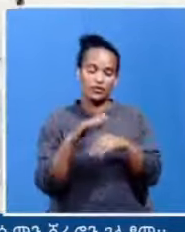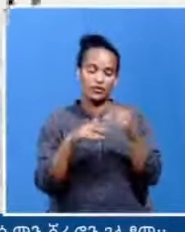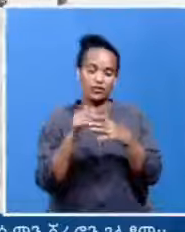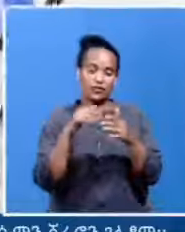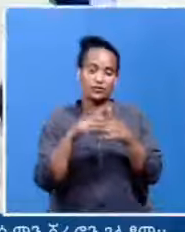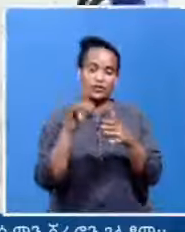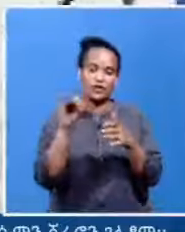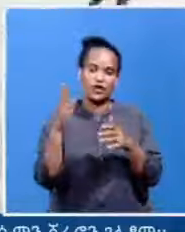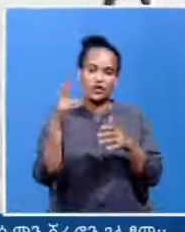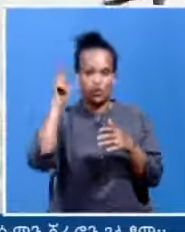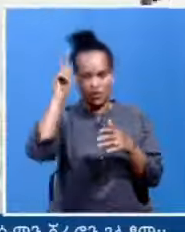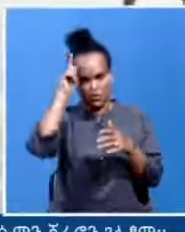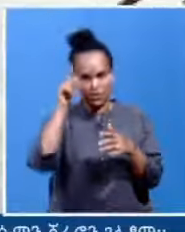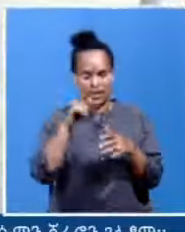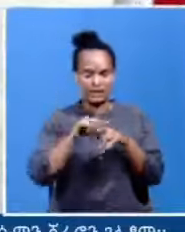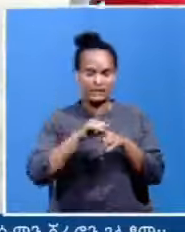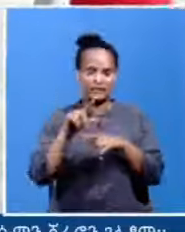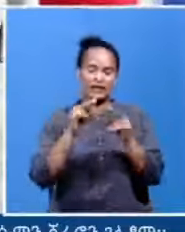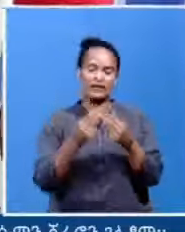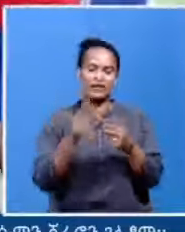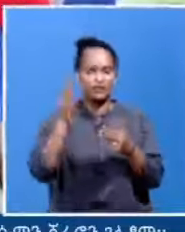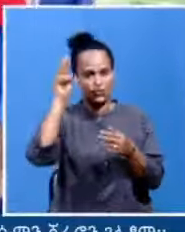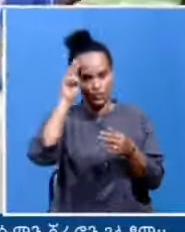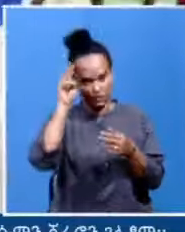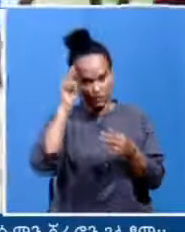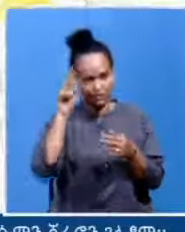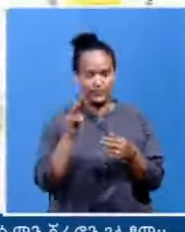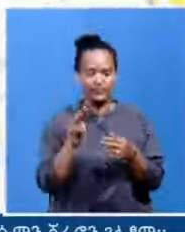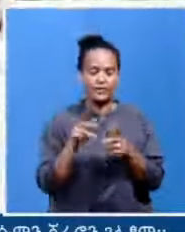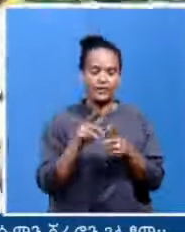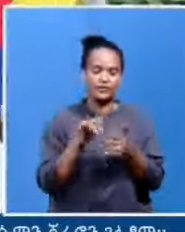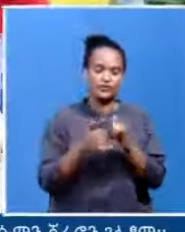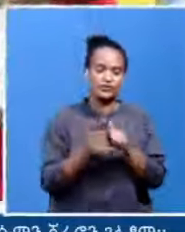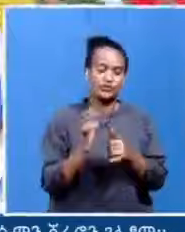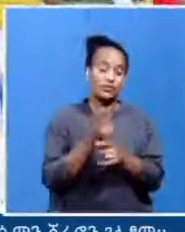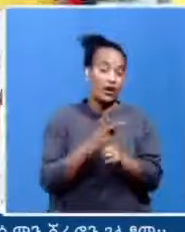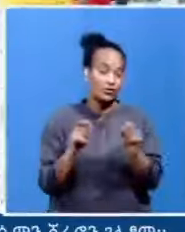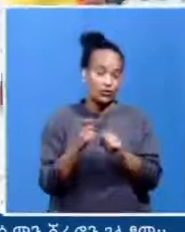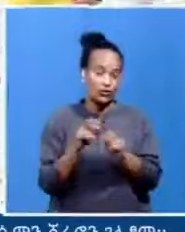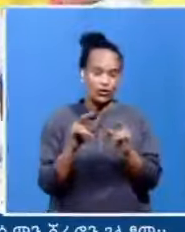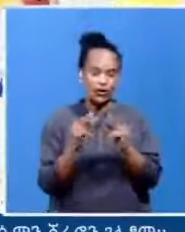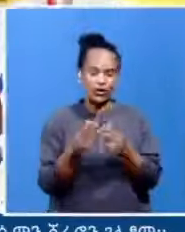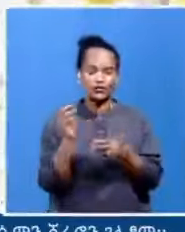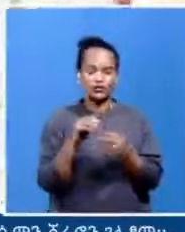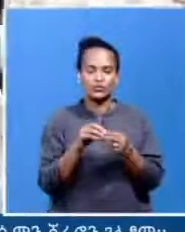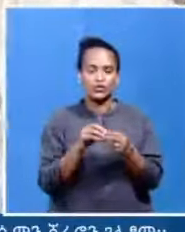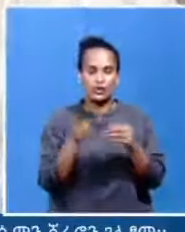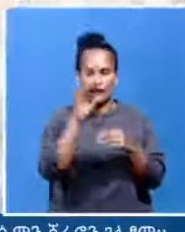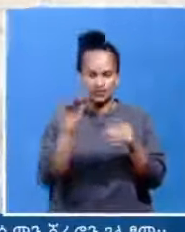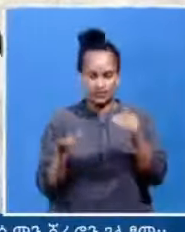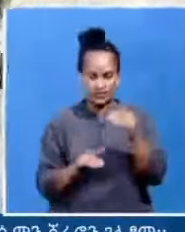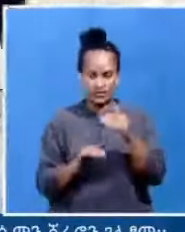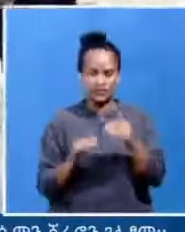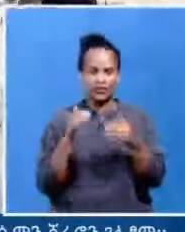ከተማ ሸራሮ ናሆም ብርሃንን ኣሰልጣኒ እታ ጋንታ ሱልጣን ስዒድን ብወገኖም እቲ ዓውደ ስፖርት ክሓዊ እንተኮይኑን ጋንታት ንክበዝሓን ካብ ላዕሊ ክሳብ